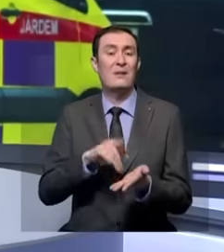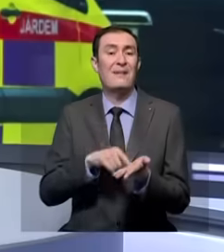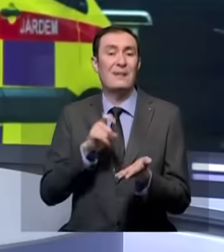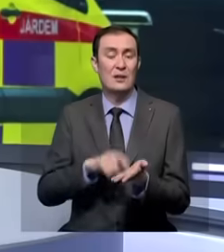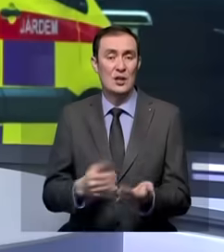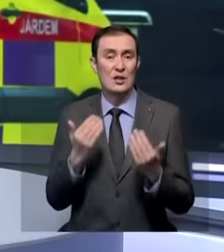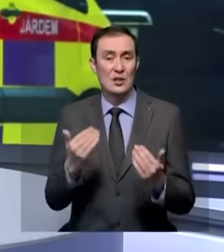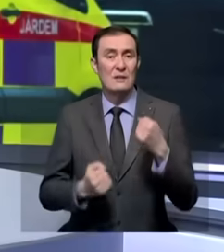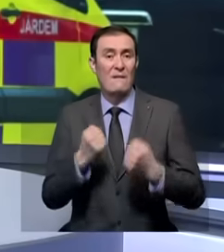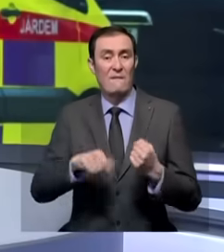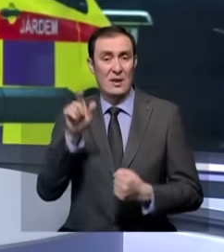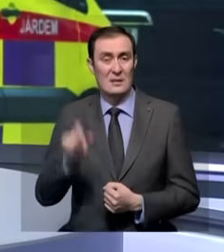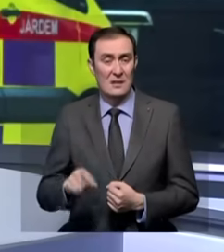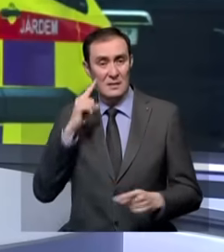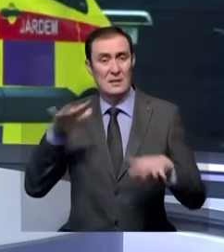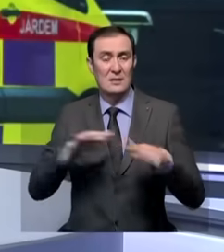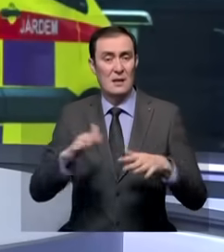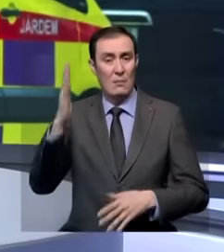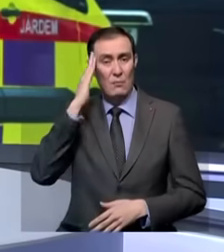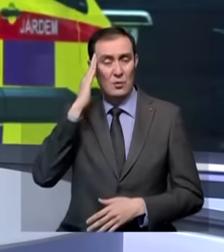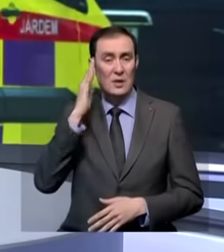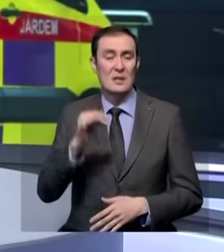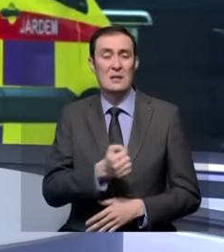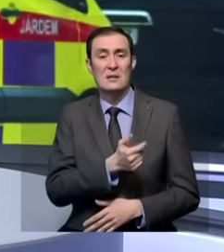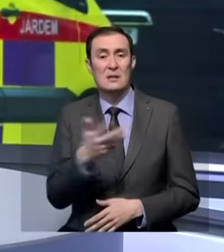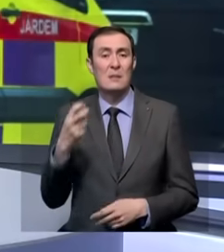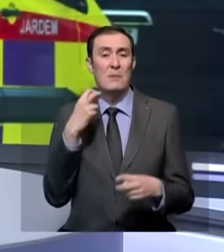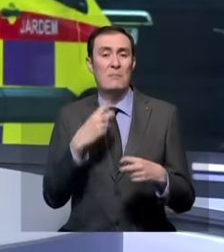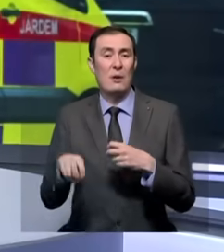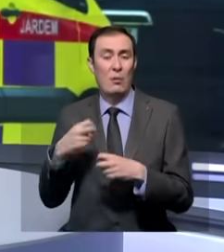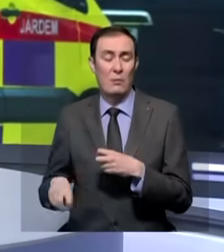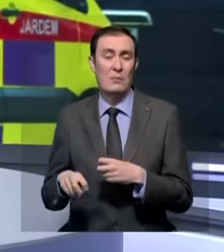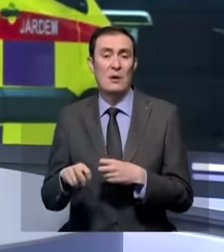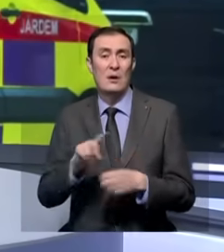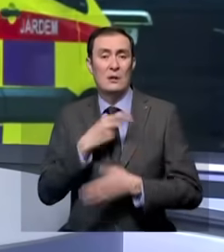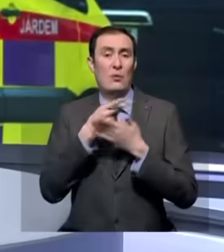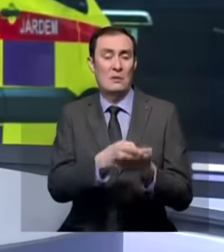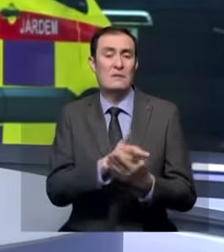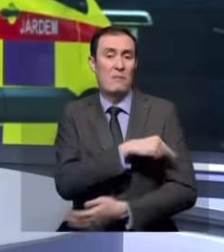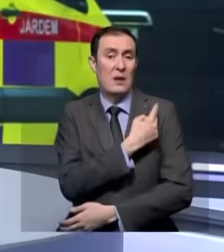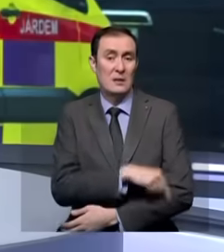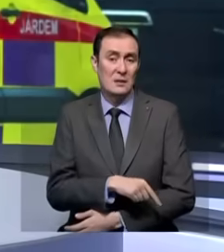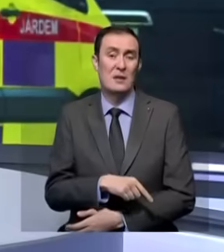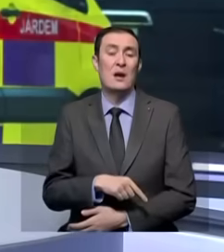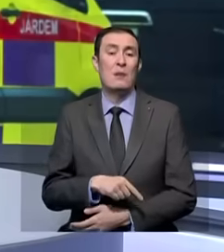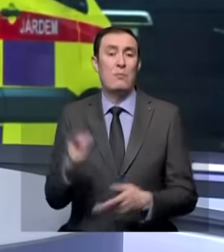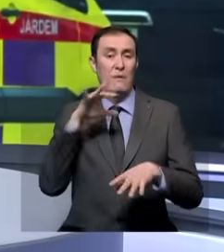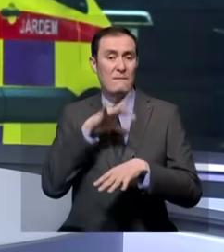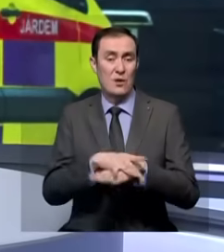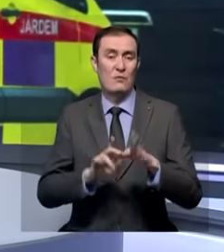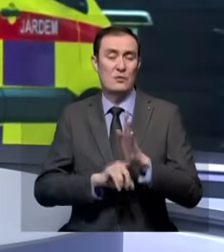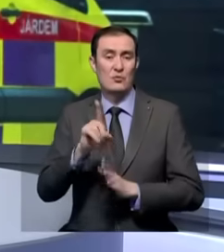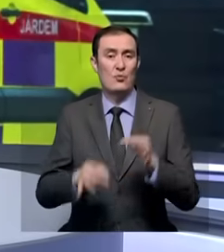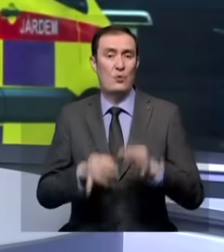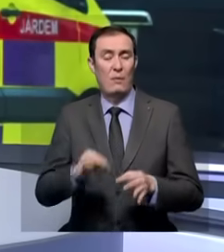ночь в Караганде. Сейчас водитель с сотрясением головного мозга и несколькими переломами находится в областной больнице. По